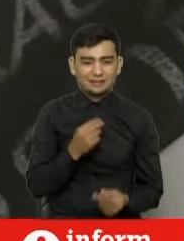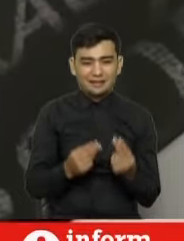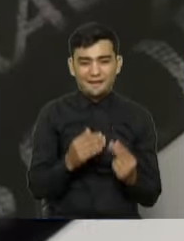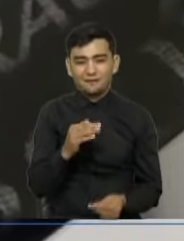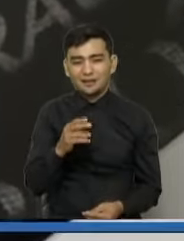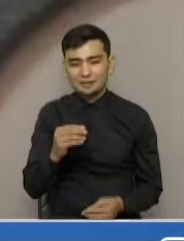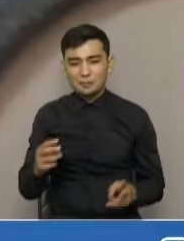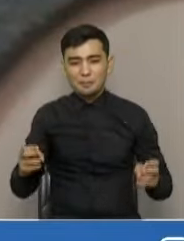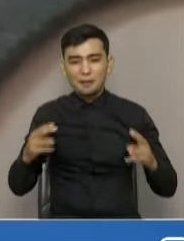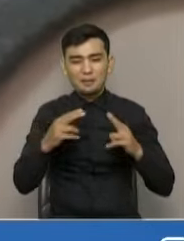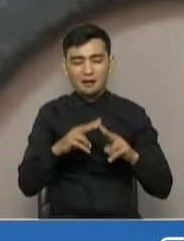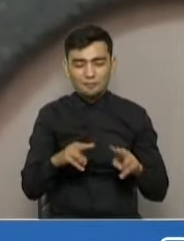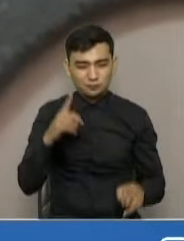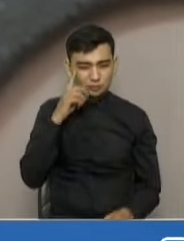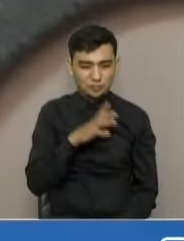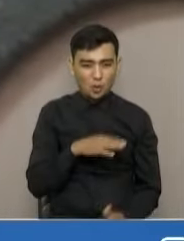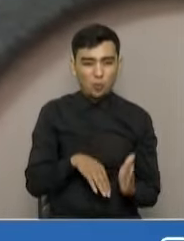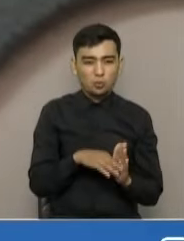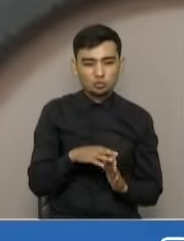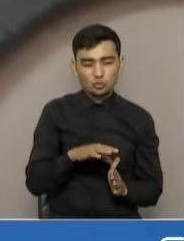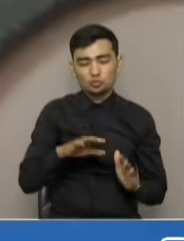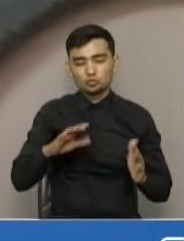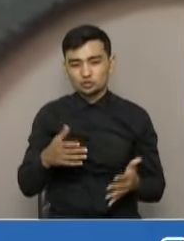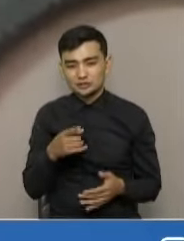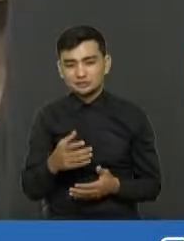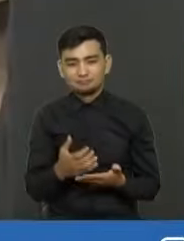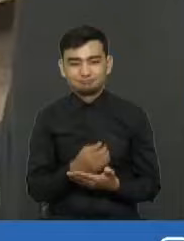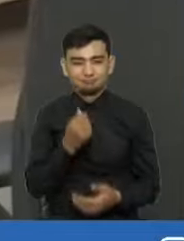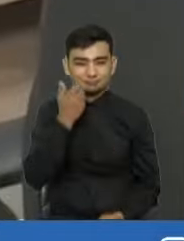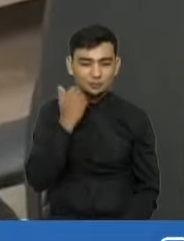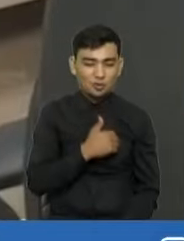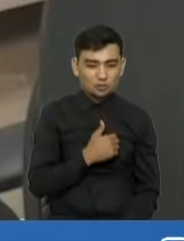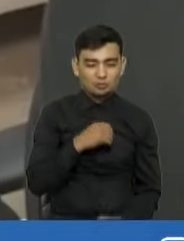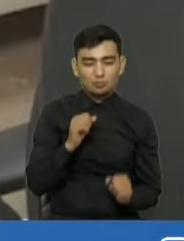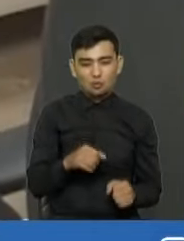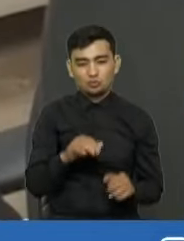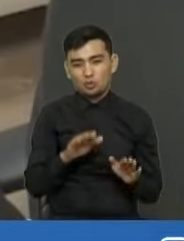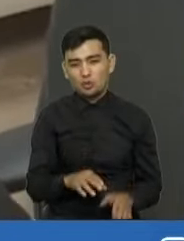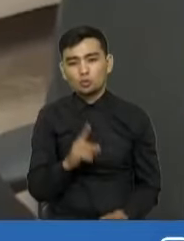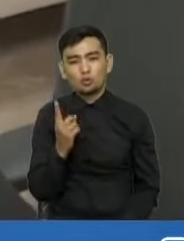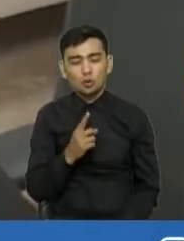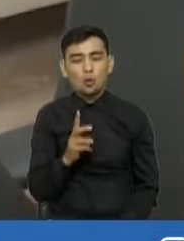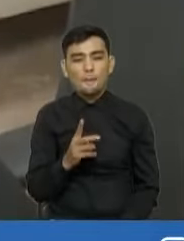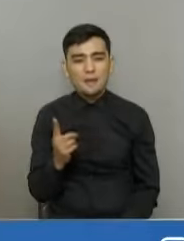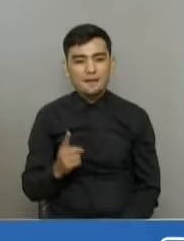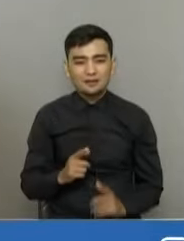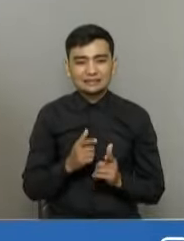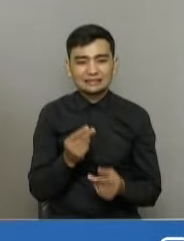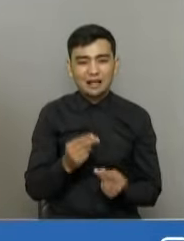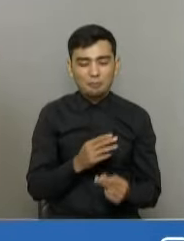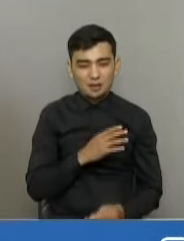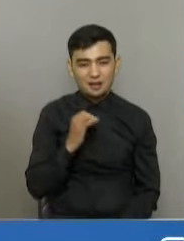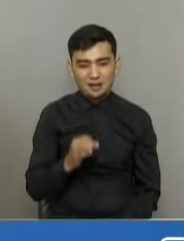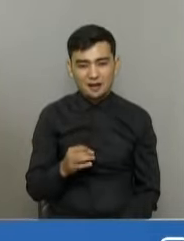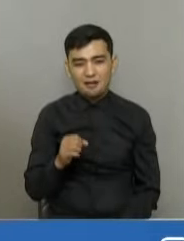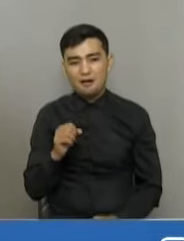финансовой пирамидой и считают, что в лучшем случае заработать при благополучном сценарии смогут только те, кто первыми вошел в игру. Ну а